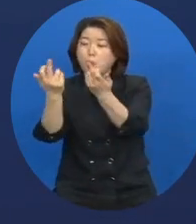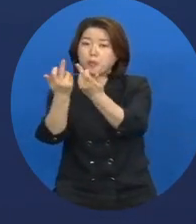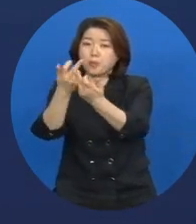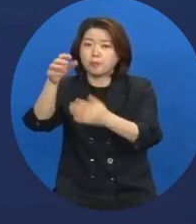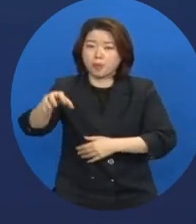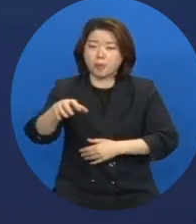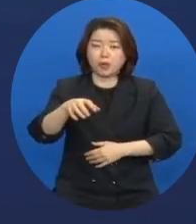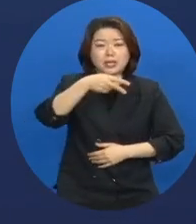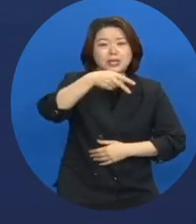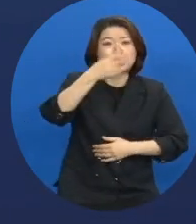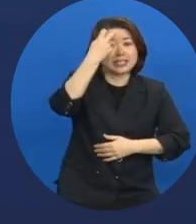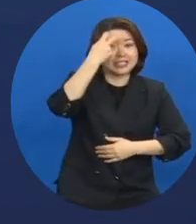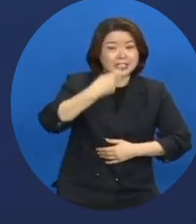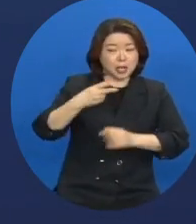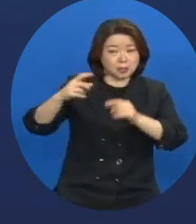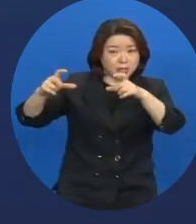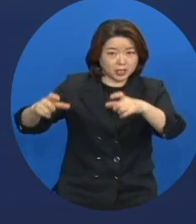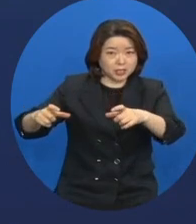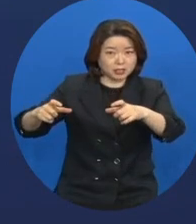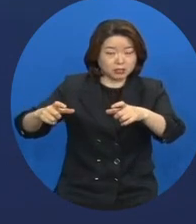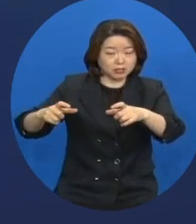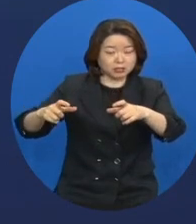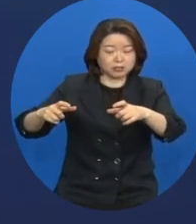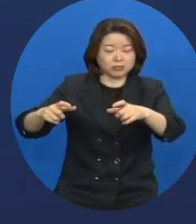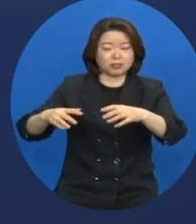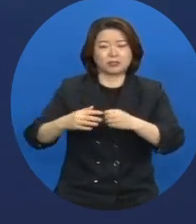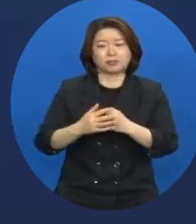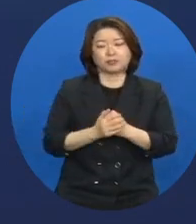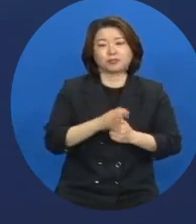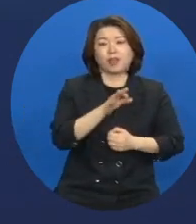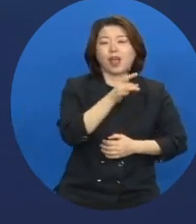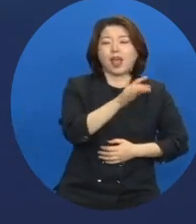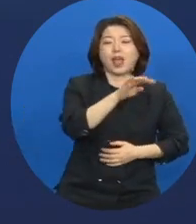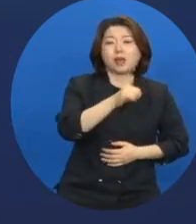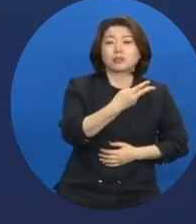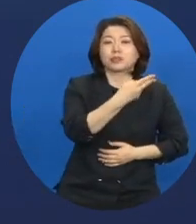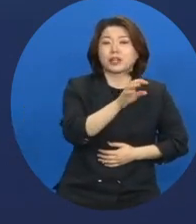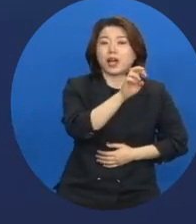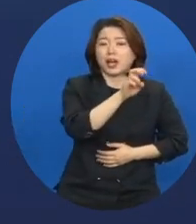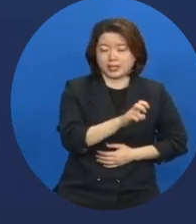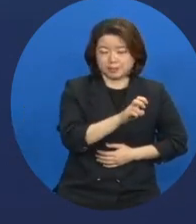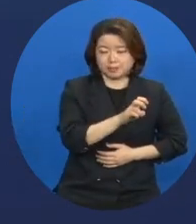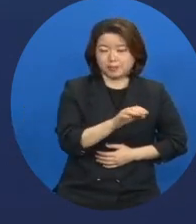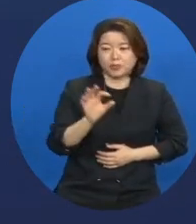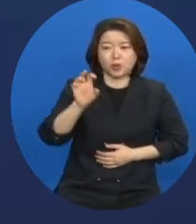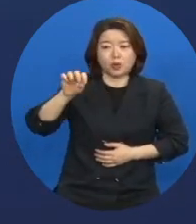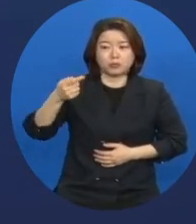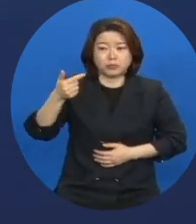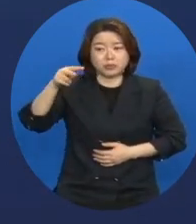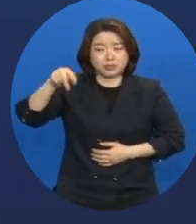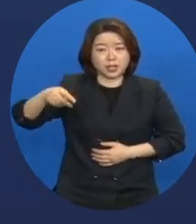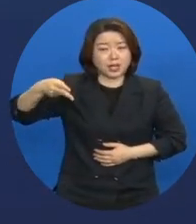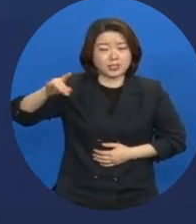지역. 그 지역이 에브라임 지파와 므낫세 지파에게 주어진